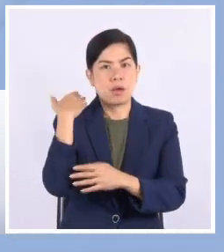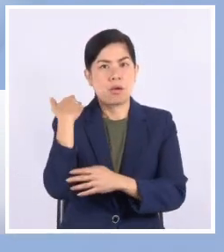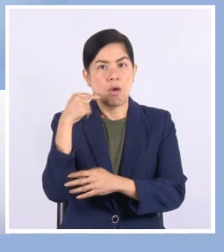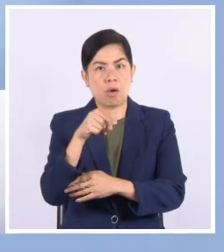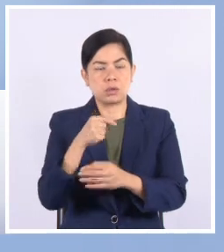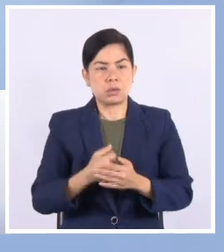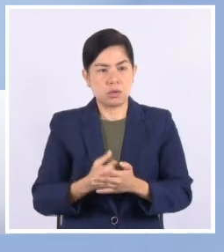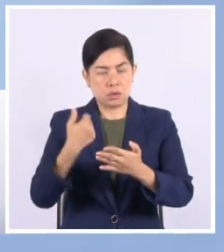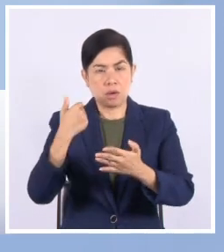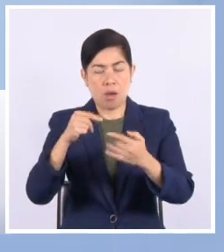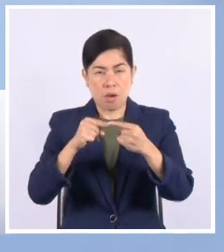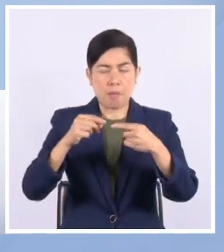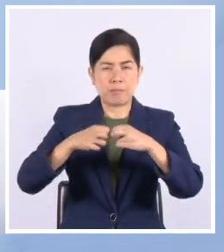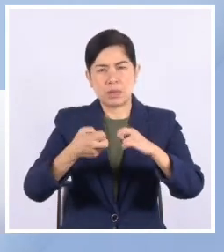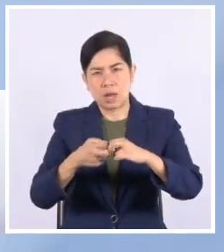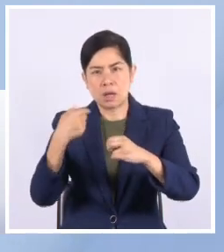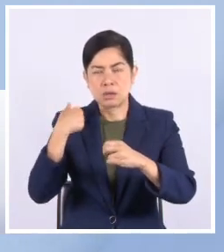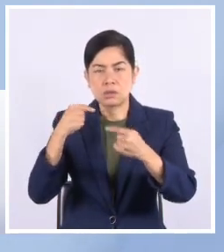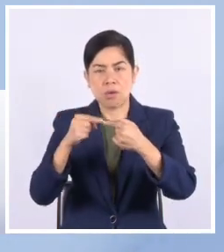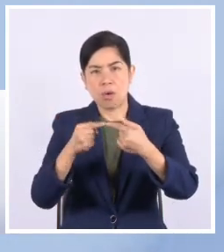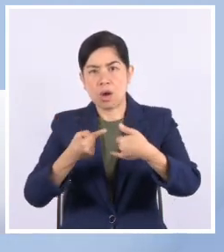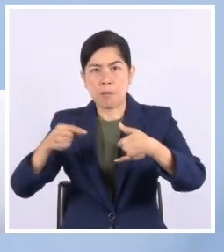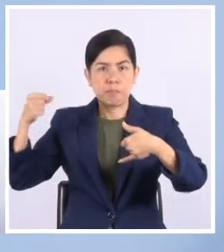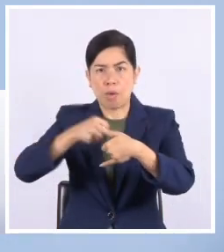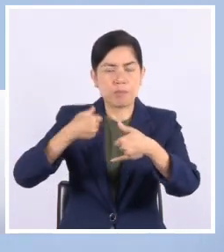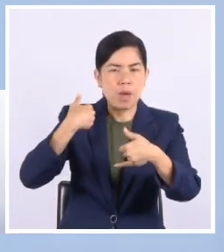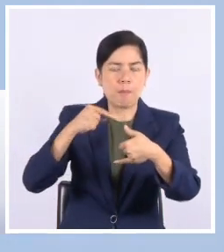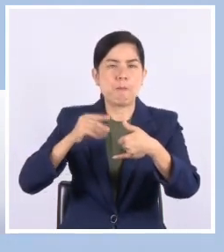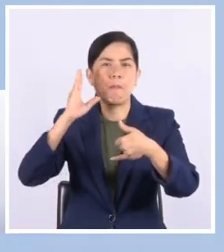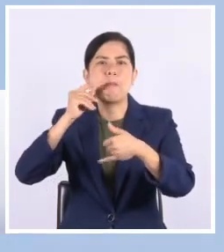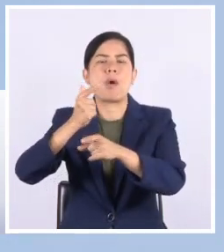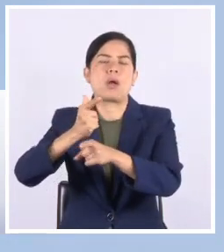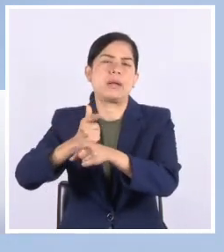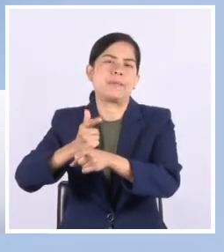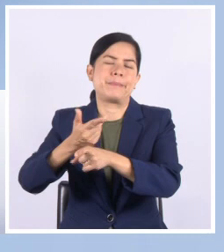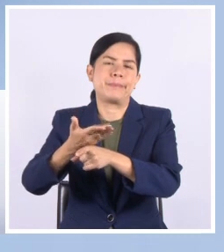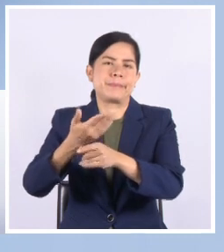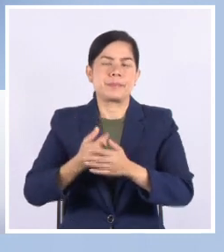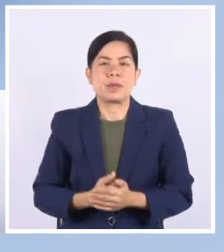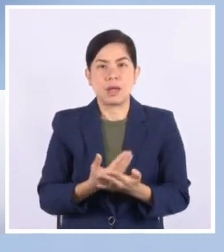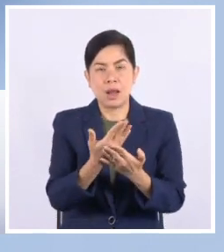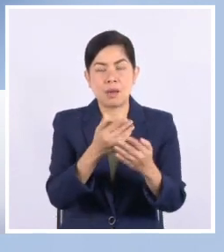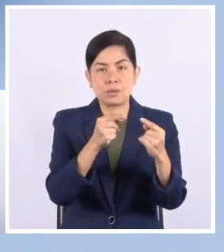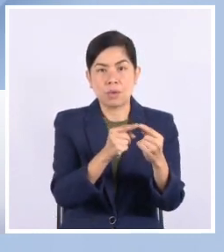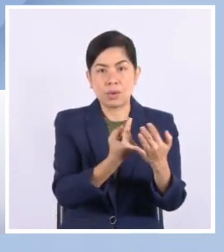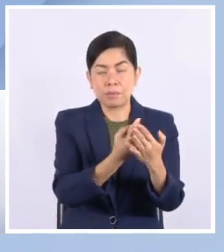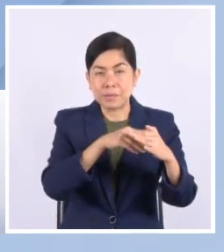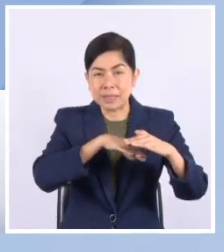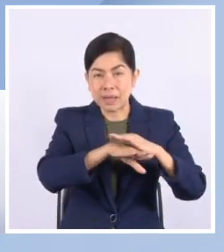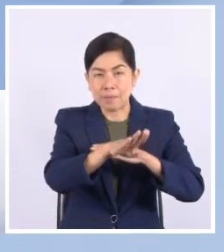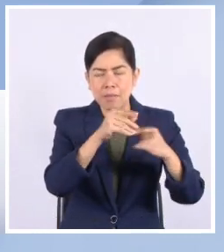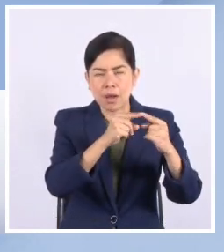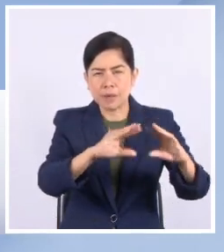คดีที่ลูกสาวคนโตและก็แม่เนี่ยเข้ามาห้ามปรามกันเอาไว้นะคะล่าสุดเห็นว่าหนีหายออกจากบ้านมา2วันแล้